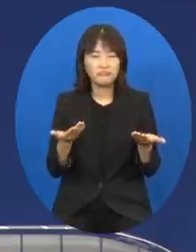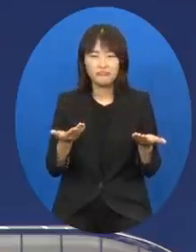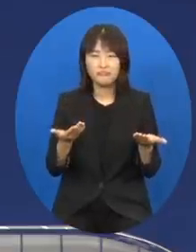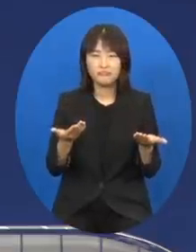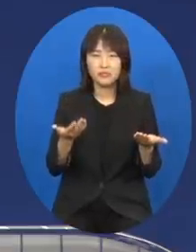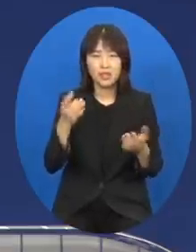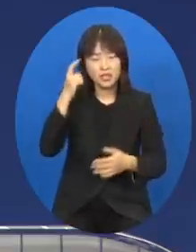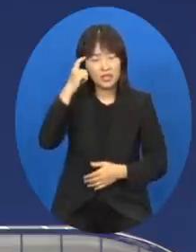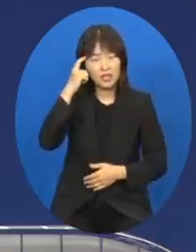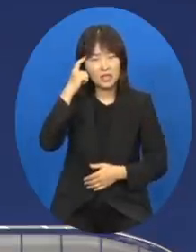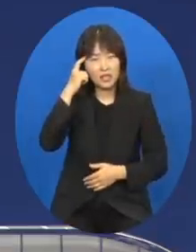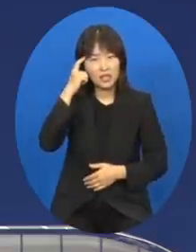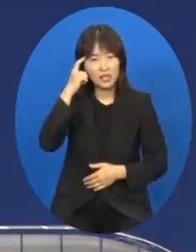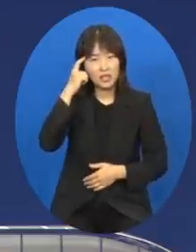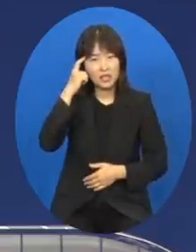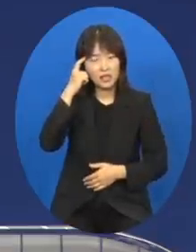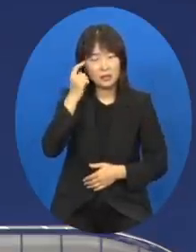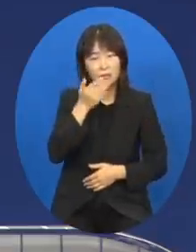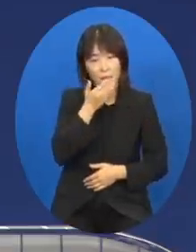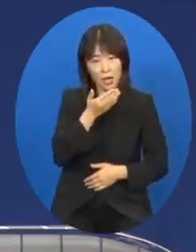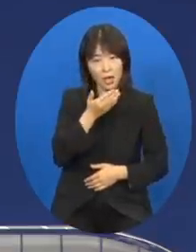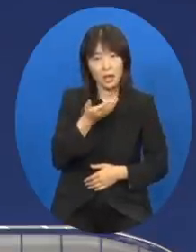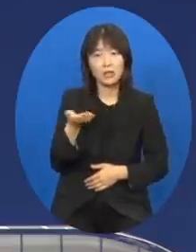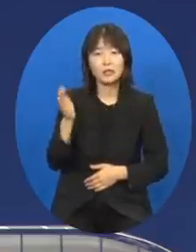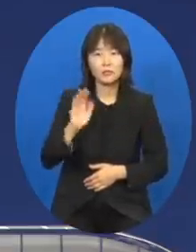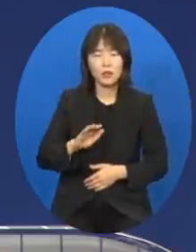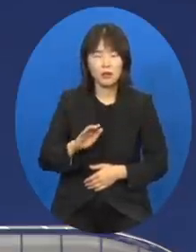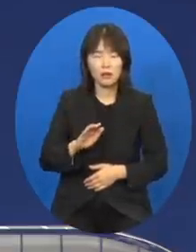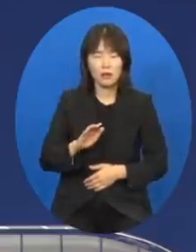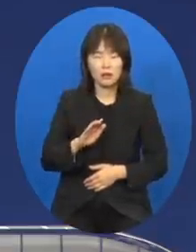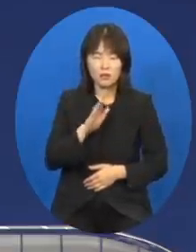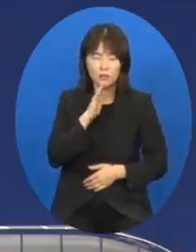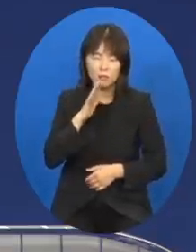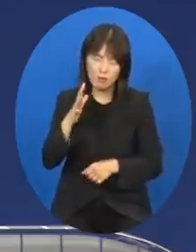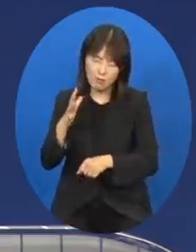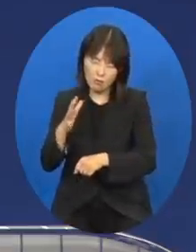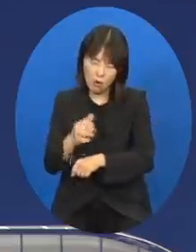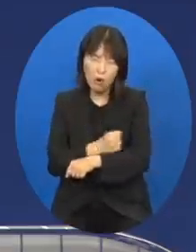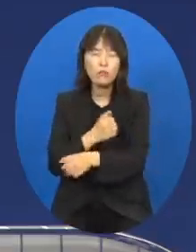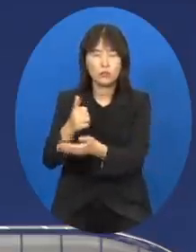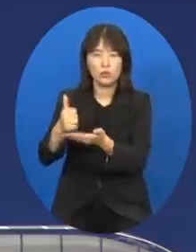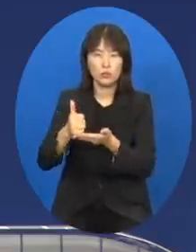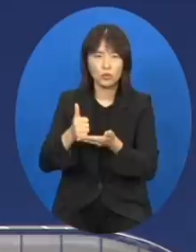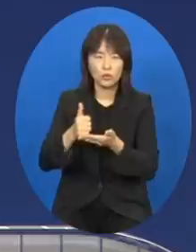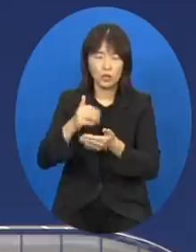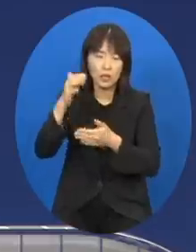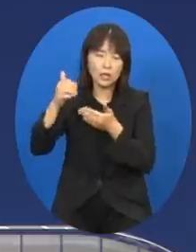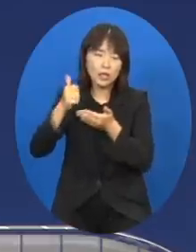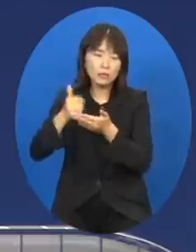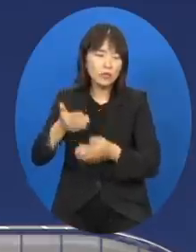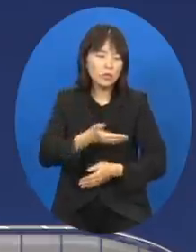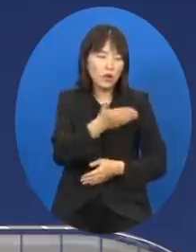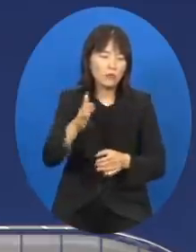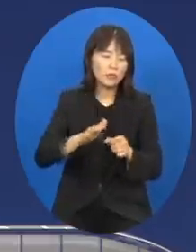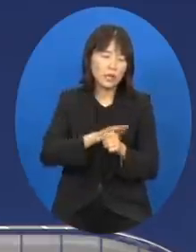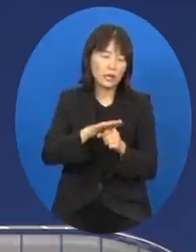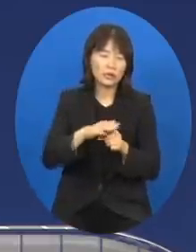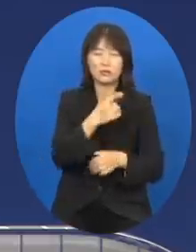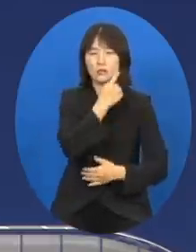모르지만 이건 엄청난 초대예요. 하나님이 여러분을 사랑하신다는